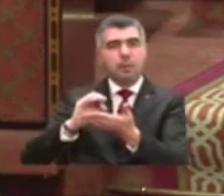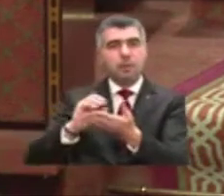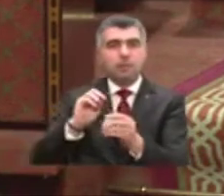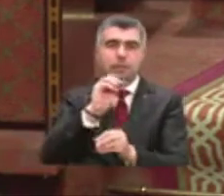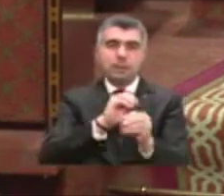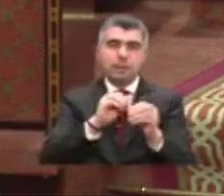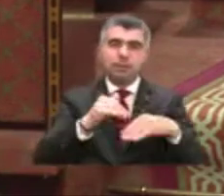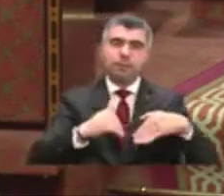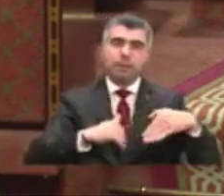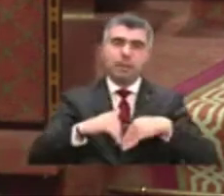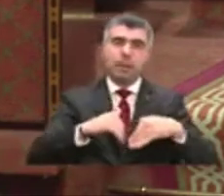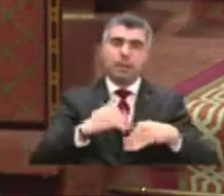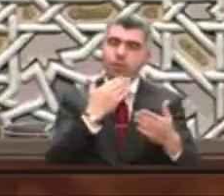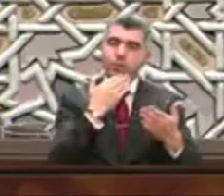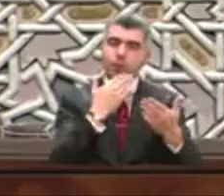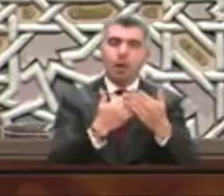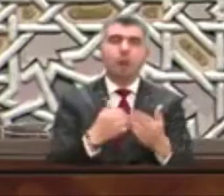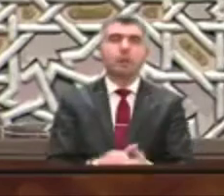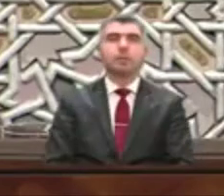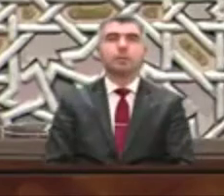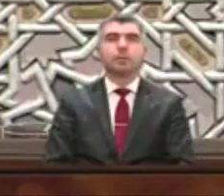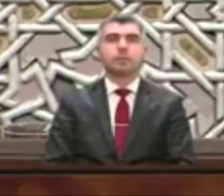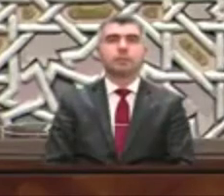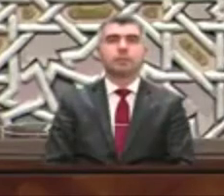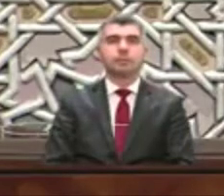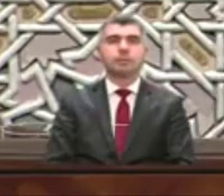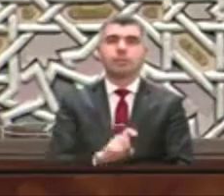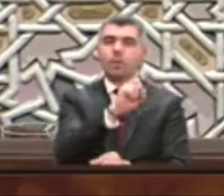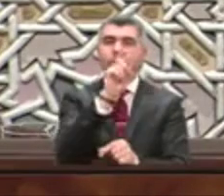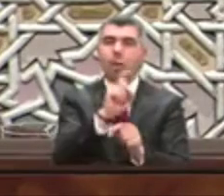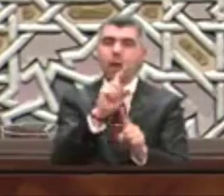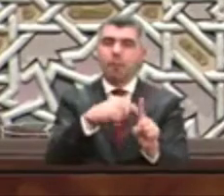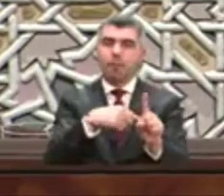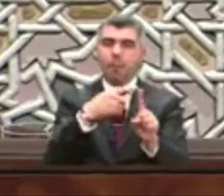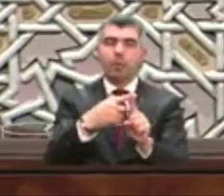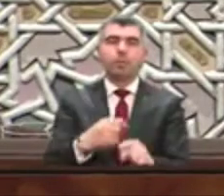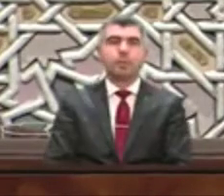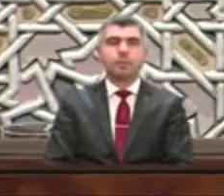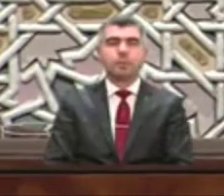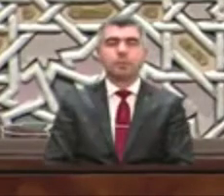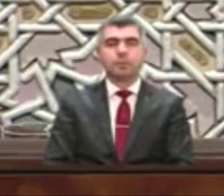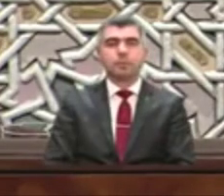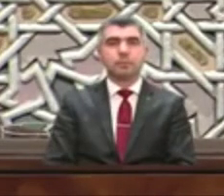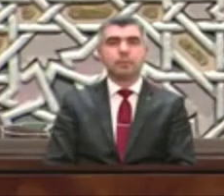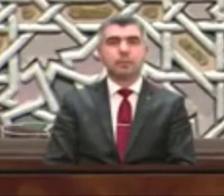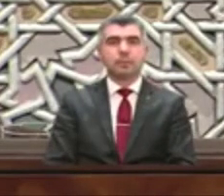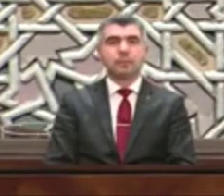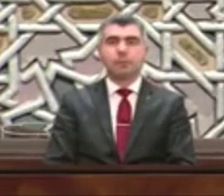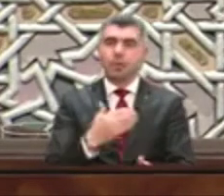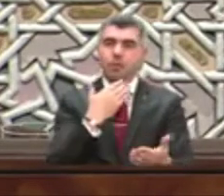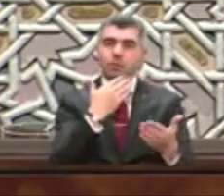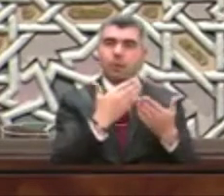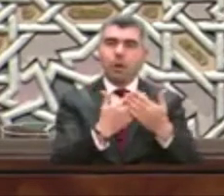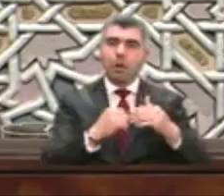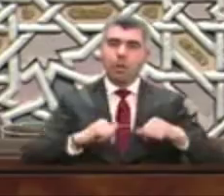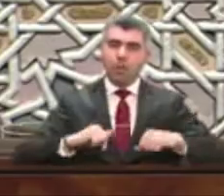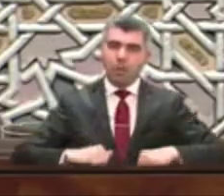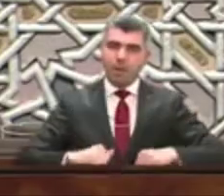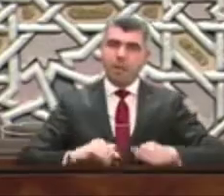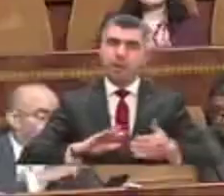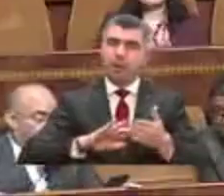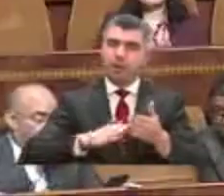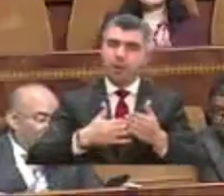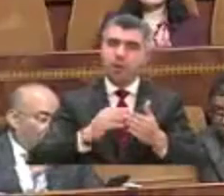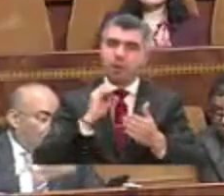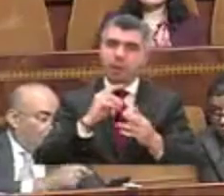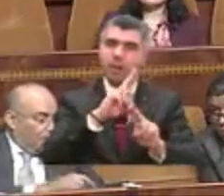فقط لصيانة الطرق. وشكرا. شكرا السيد الوزير المحترم. السيدة النائبة لكم التعقيب. شكرا